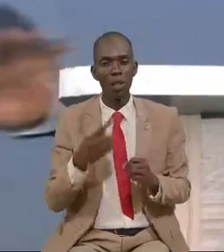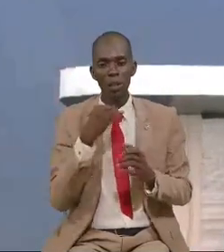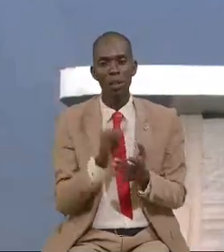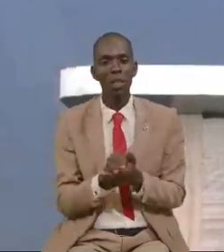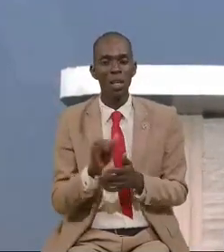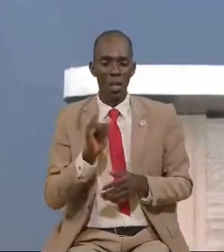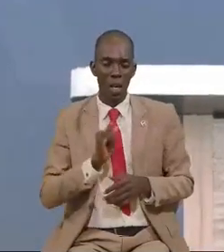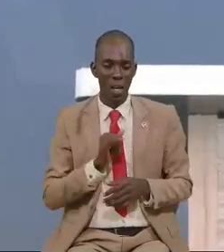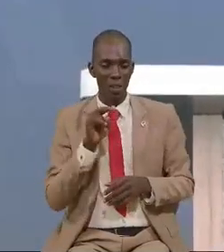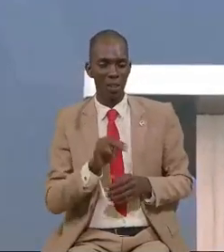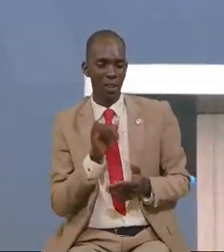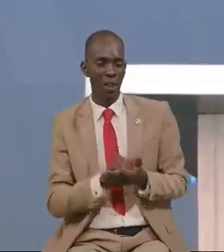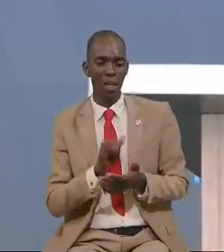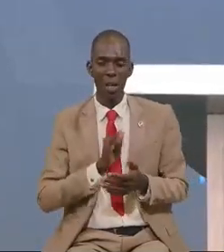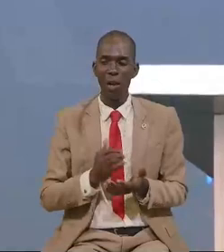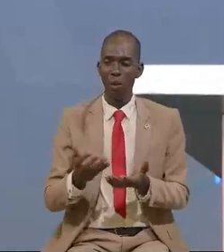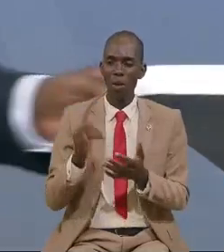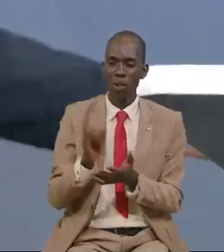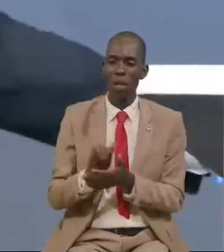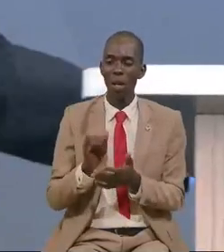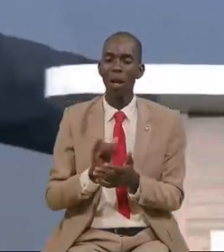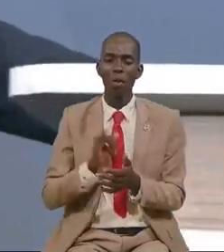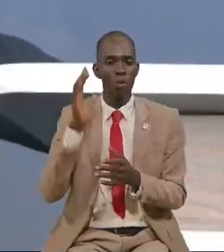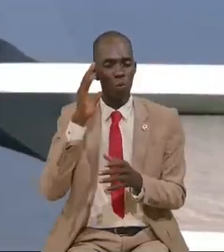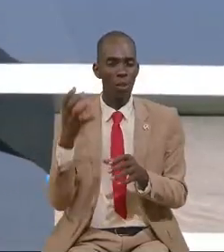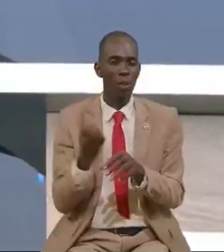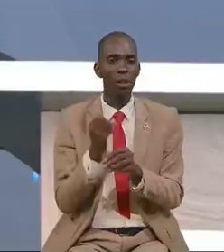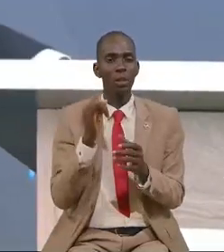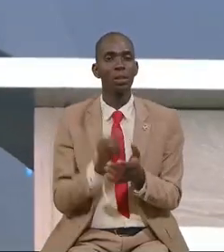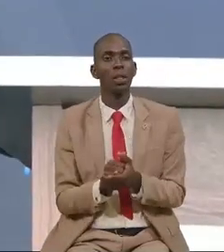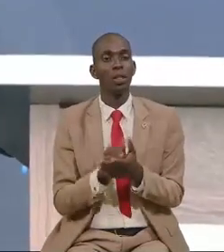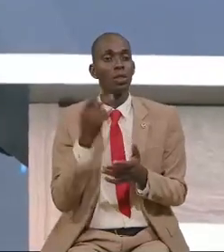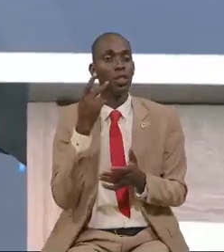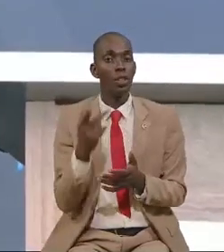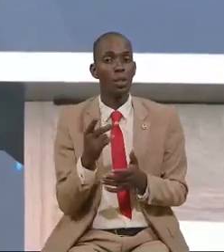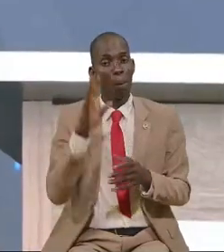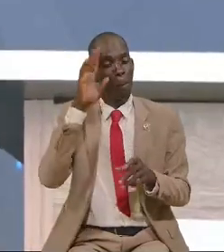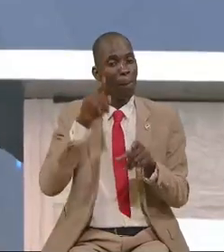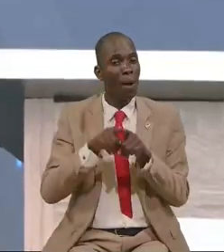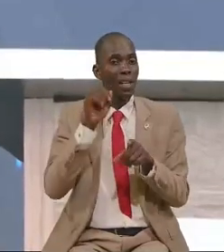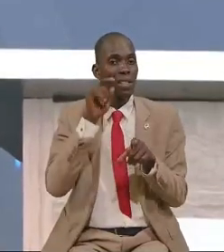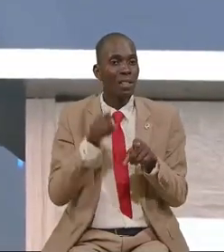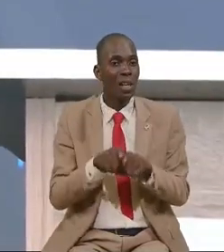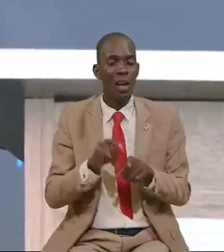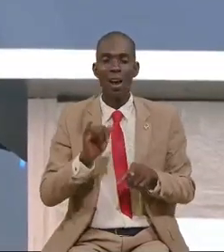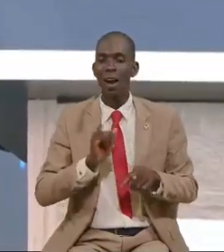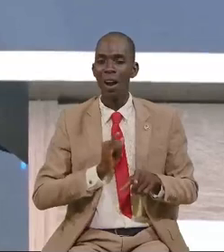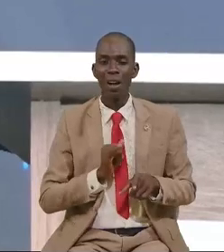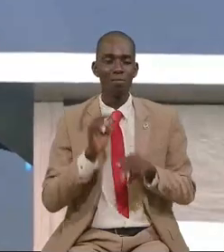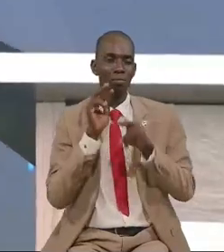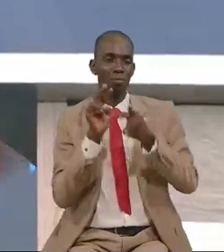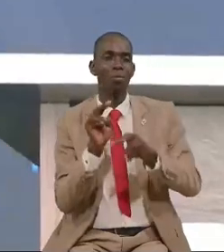vais recevoir ça. C'est pourquoi ils attendent et ils prient. Alors, il dit, frère, je ne pense pas l'avoir